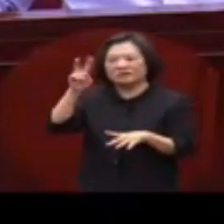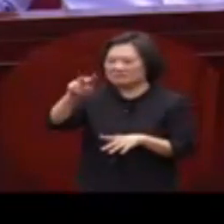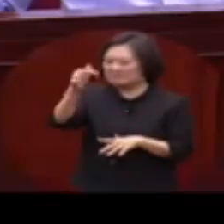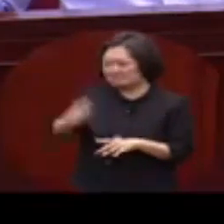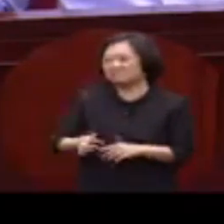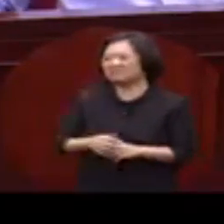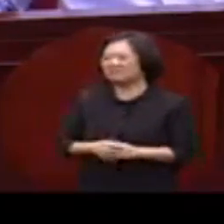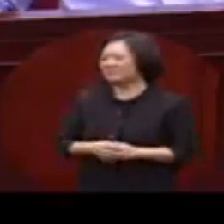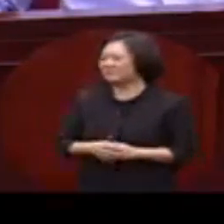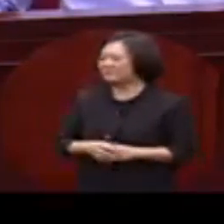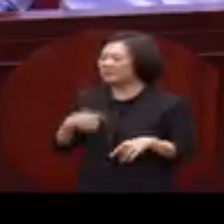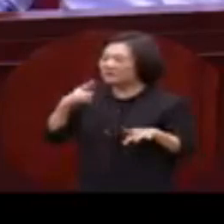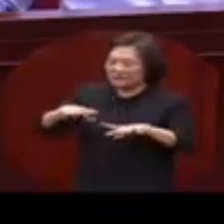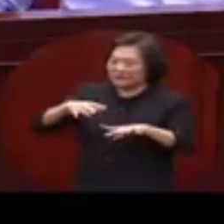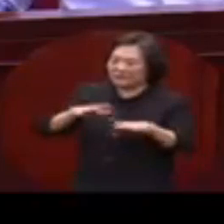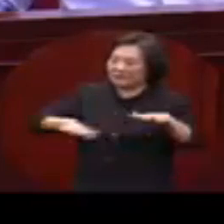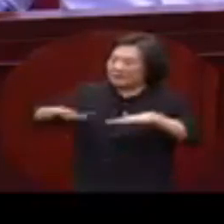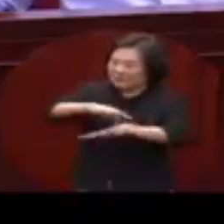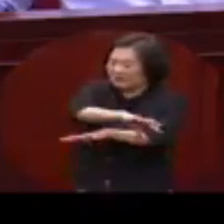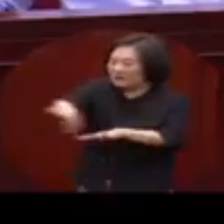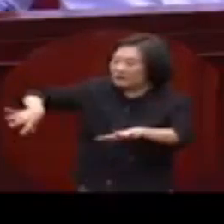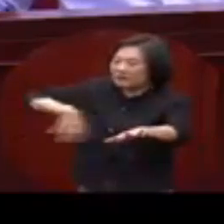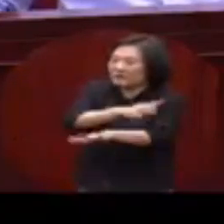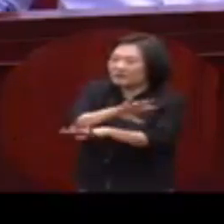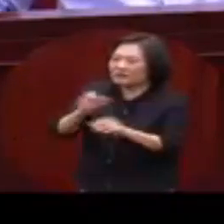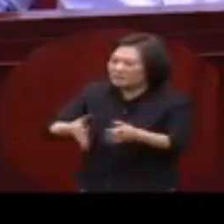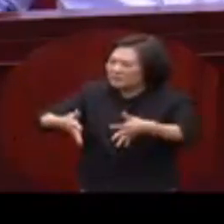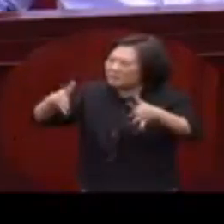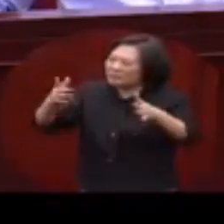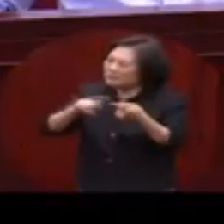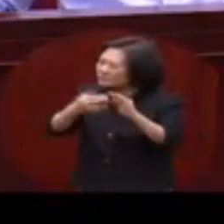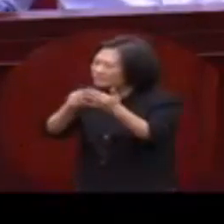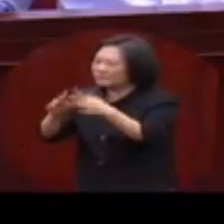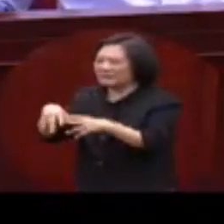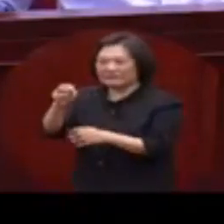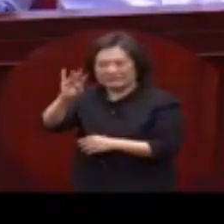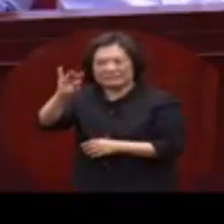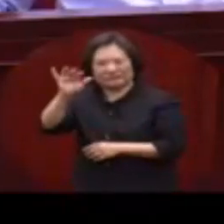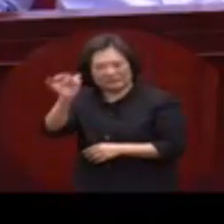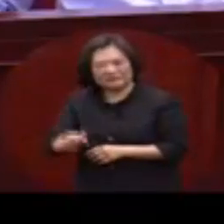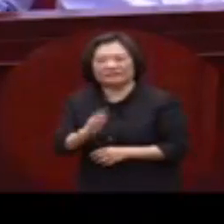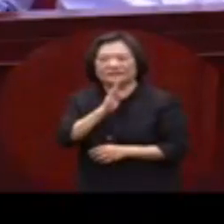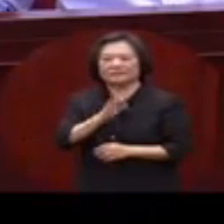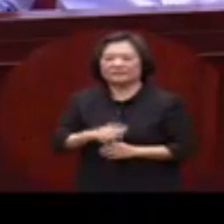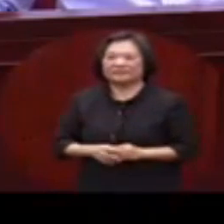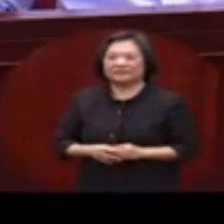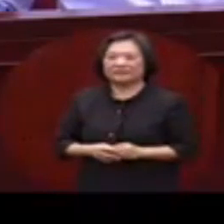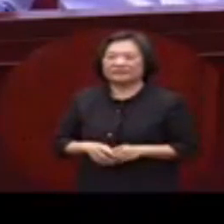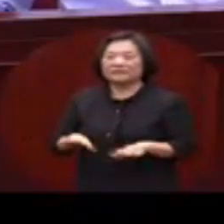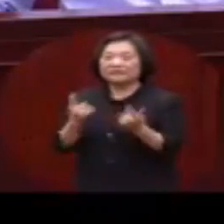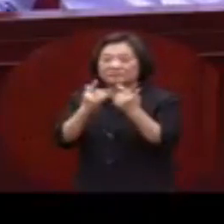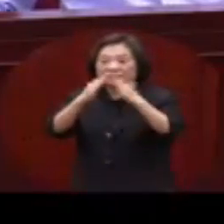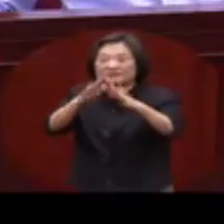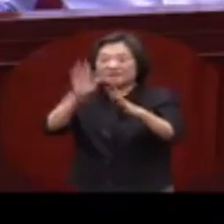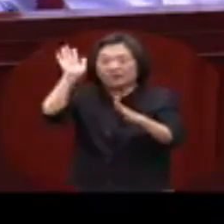果再把这个周边的这种共购什么加进去大概这个是几千亿的台北市发展，所以这是台北市在未来15年很重